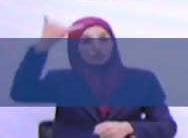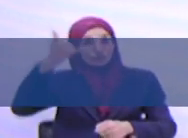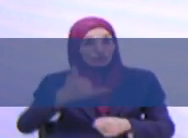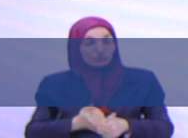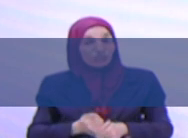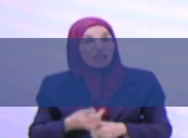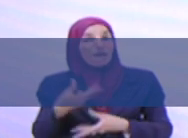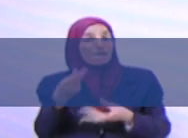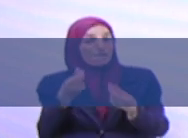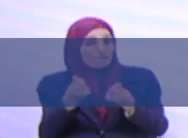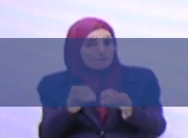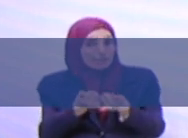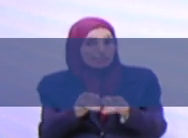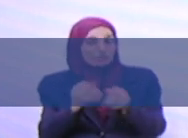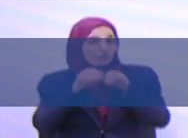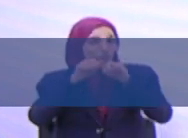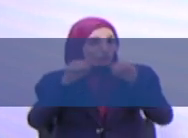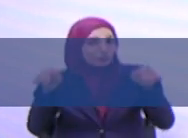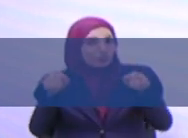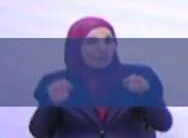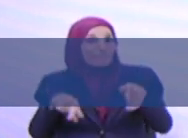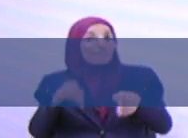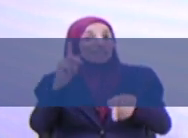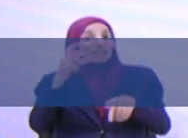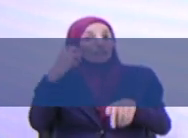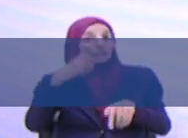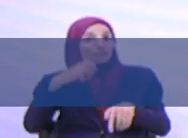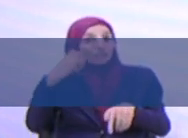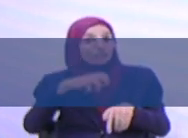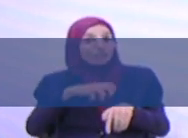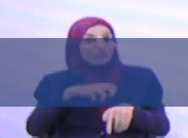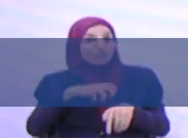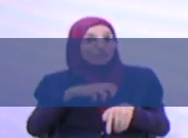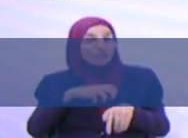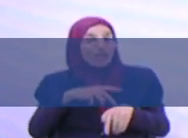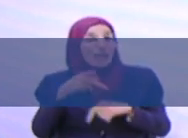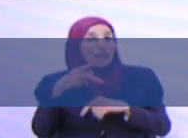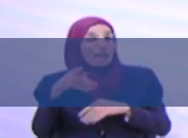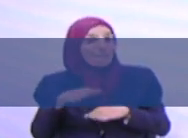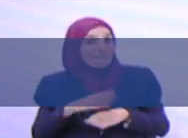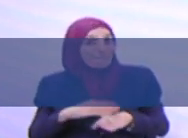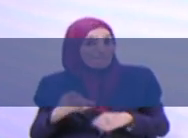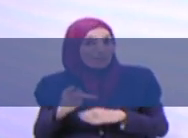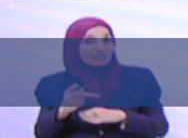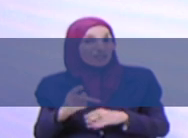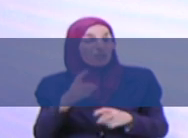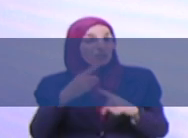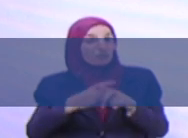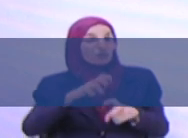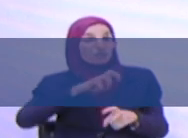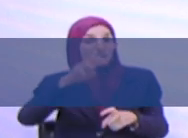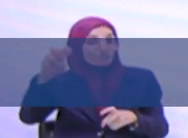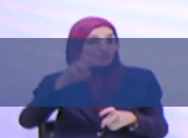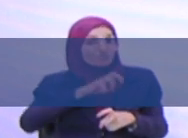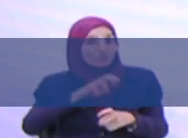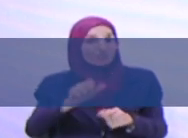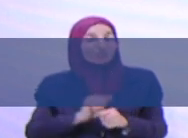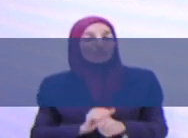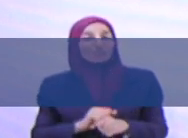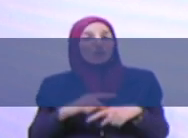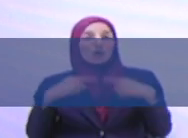وغيرها على استقرارها رغم اللهيب الذي طال المواد الأولية وأسعار النقل على المستوى